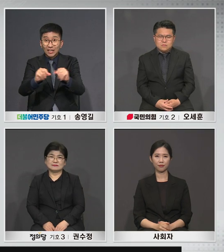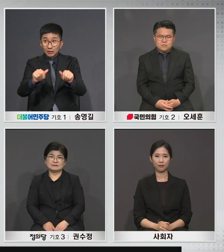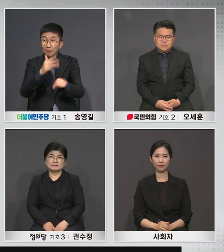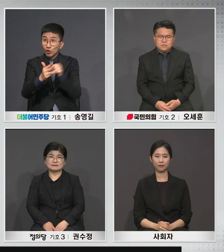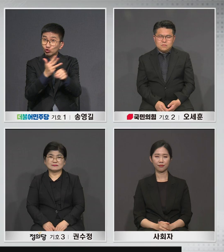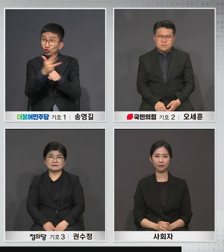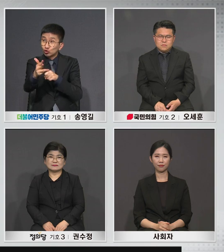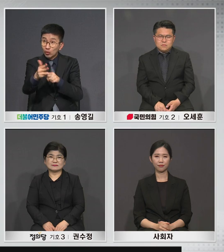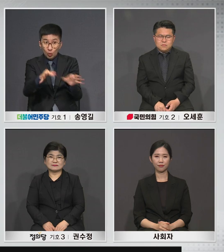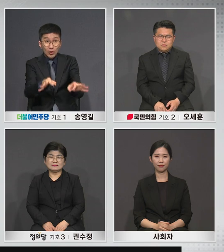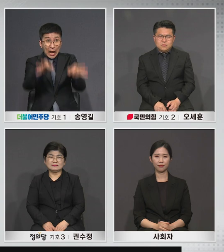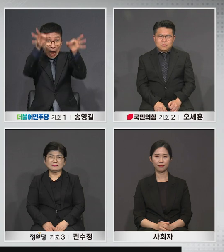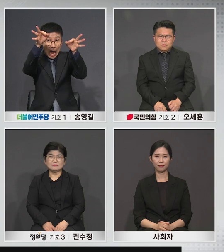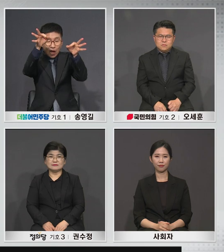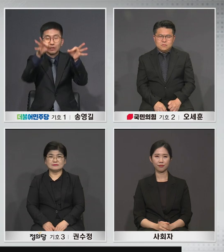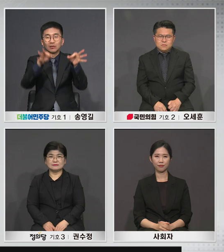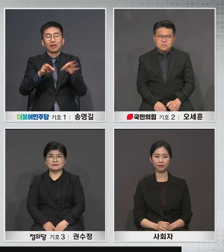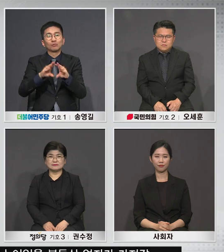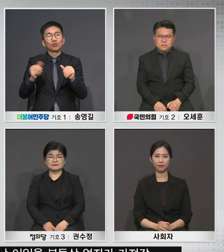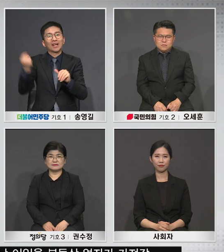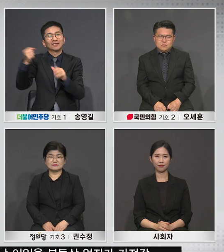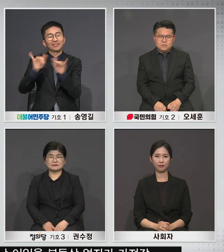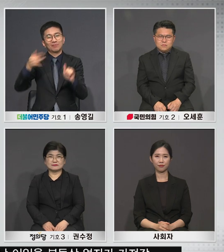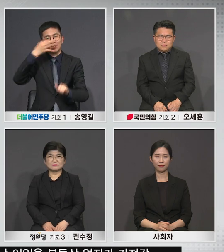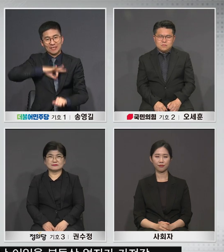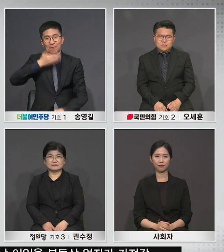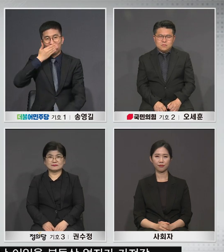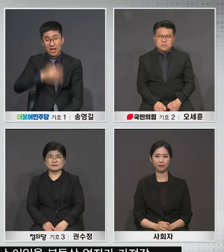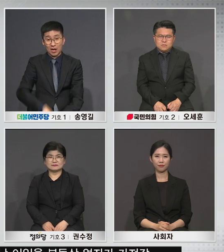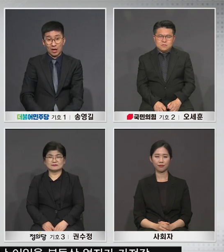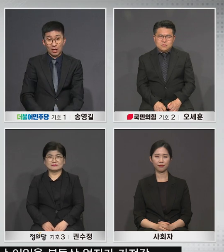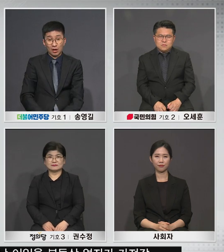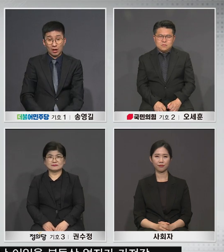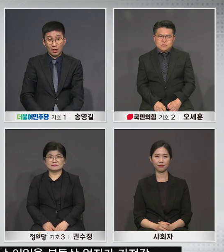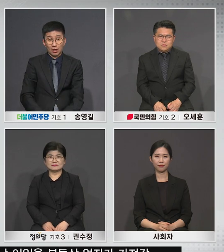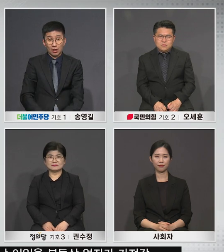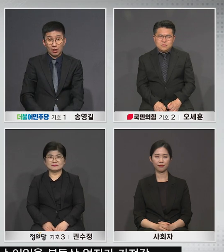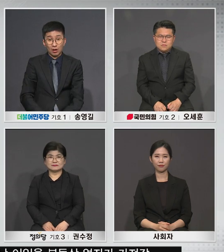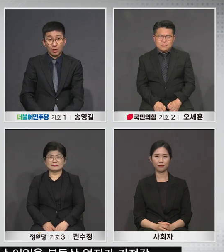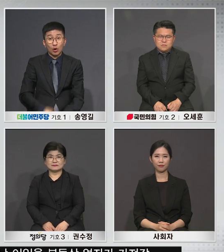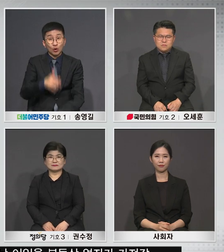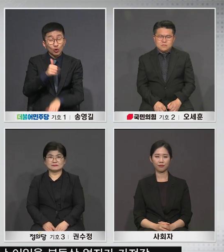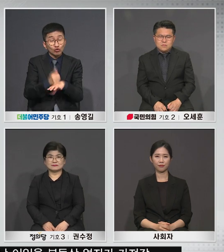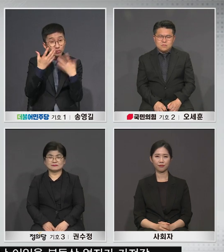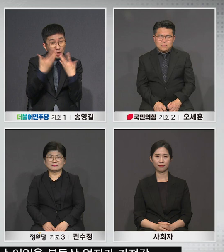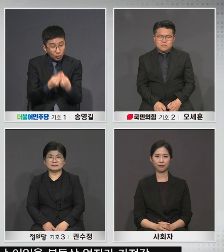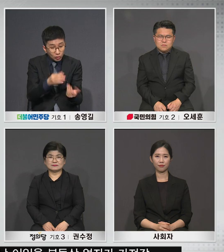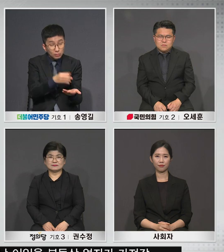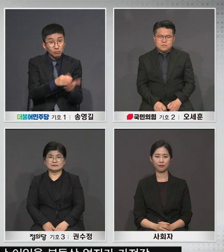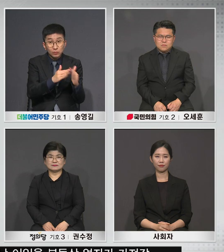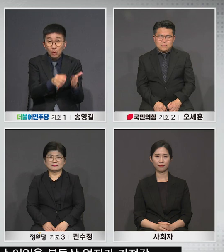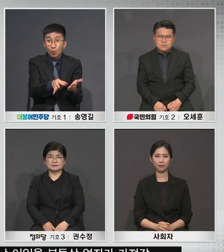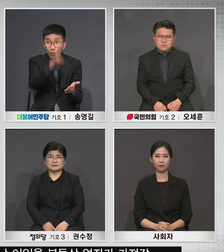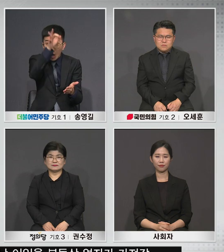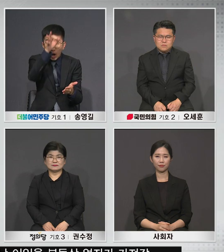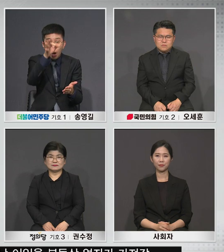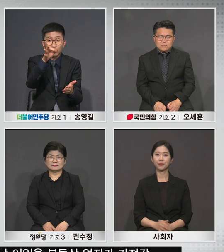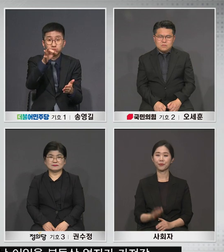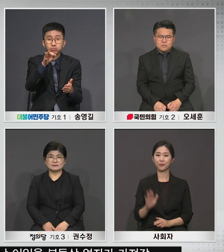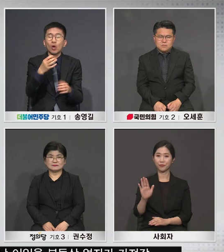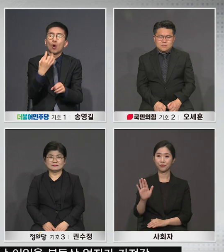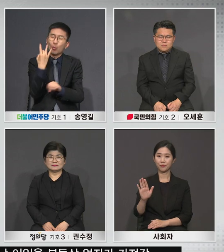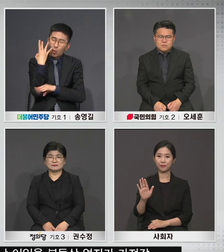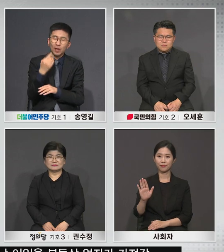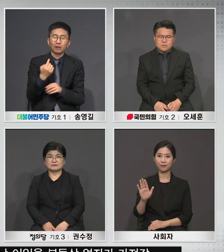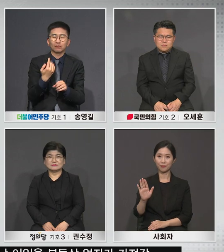이것은 최초의 분양가계로 주기 때문에 집값이 비싸면 안 사고 계속 임대에 살면 되는 거예요. 집값이 올랐을 때 최초의 분양가계로 산다는